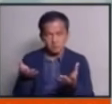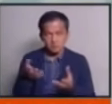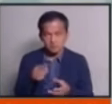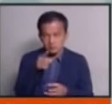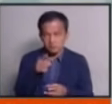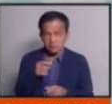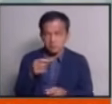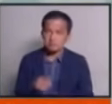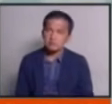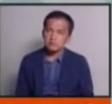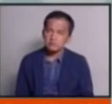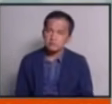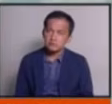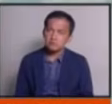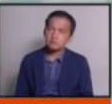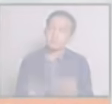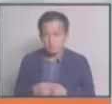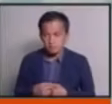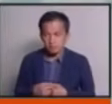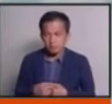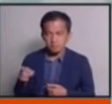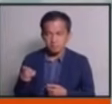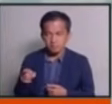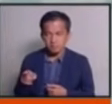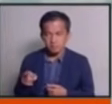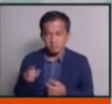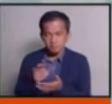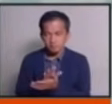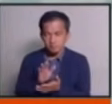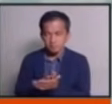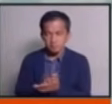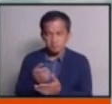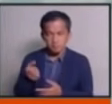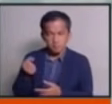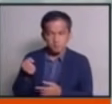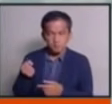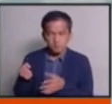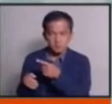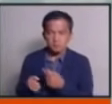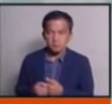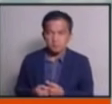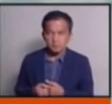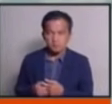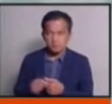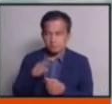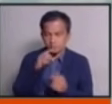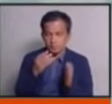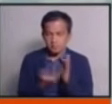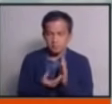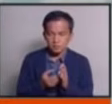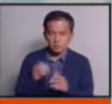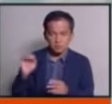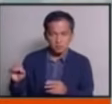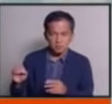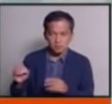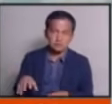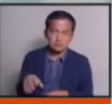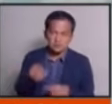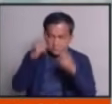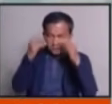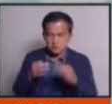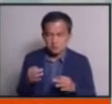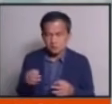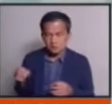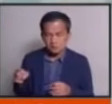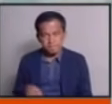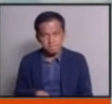nito, sampal sa inyo to. Wala tayo makakawa niya. Ito pong papel na pinangahawakan ni nanay ngayon, patunay na siya po'y may-ari ng bahay. Opo.